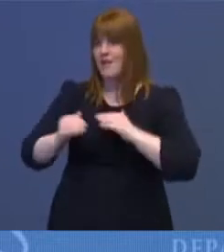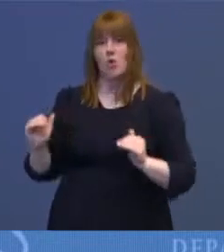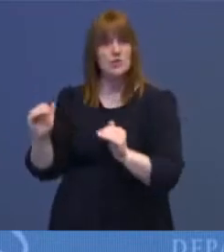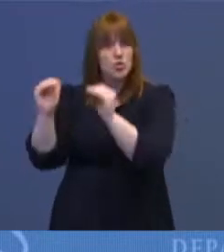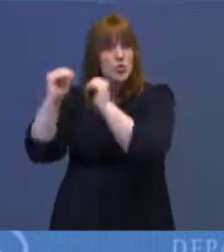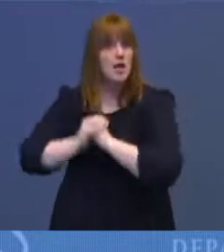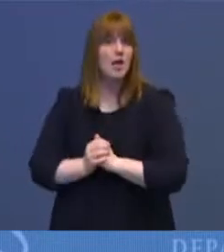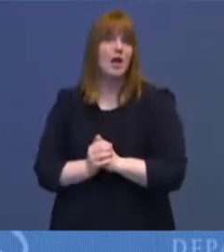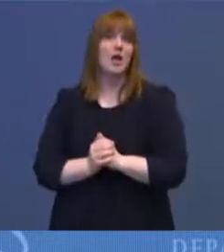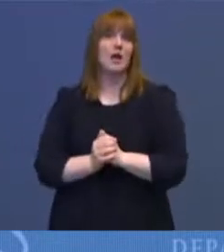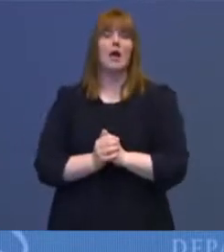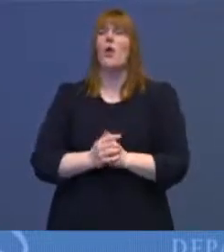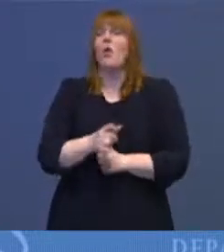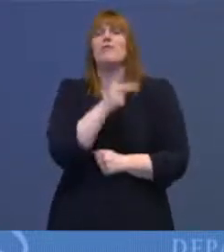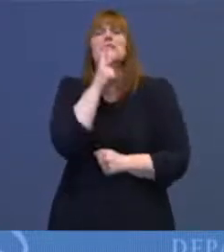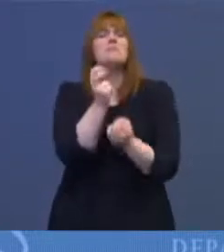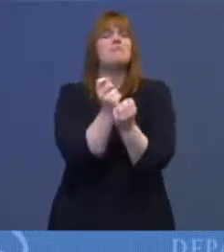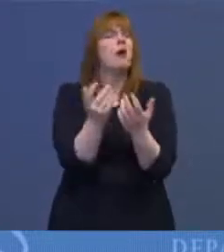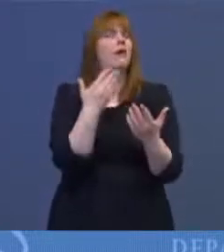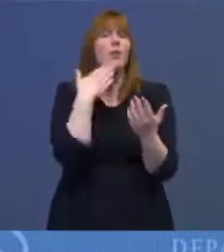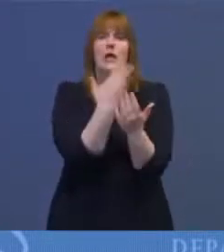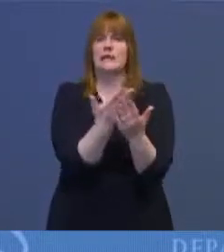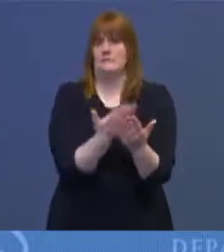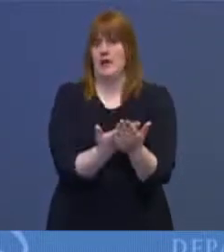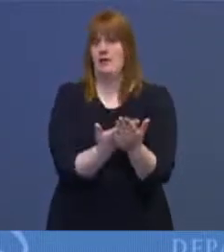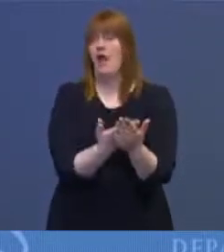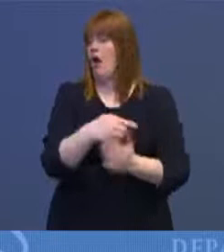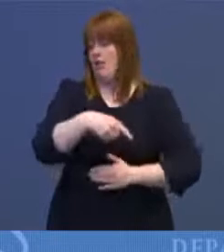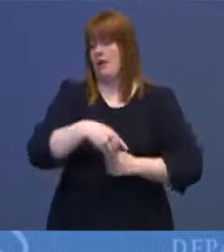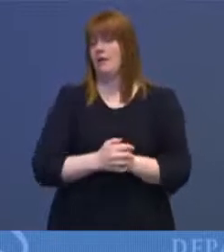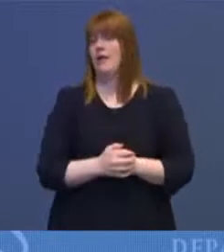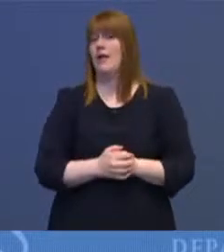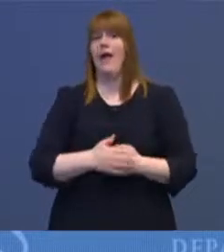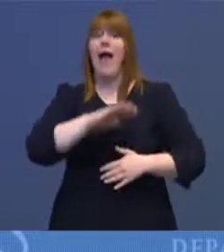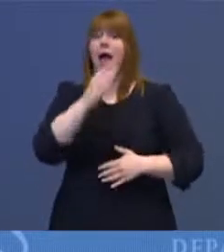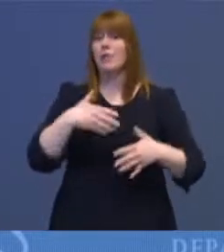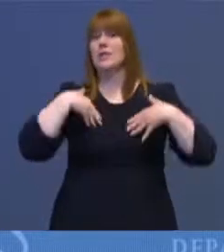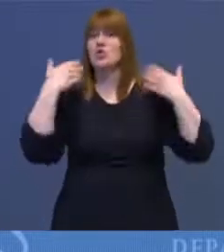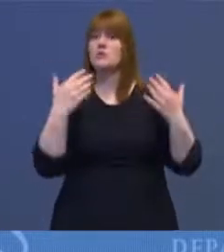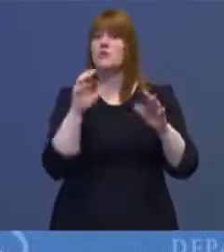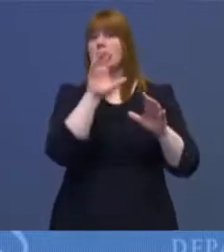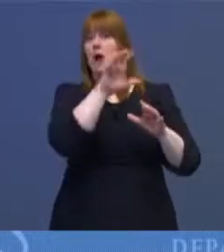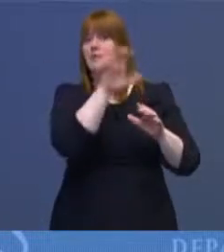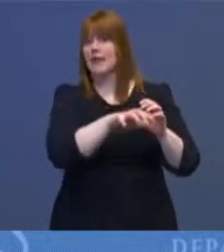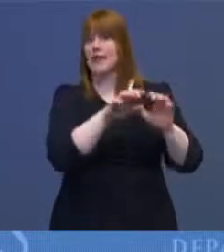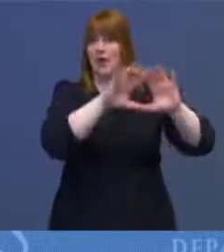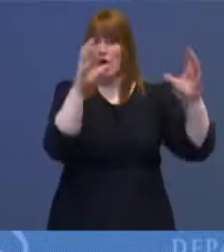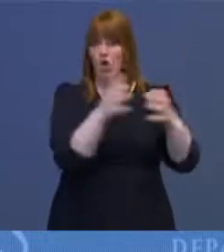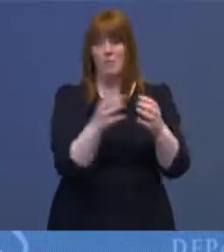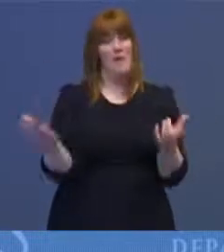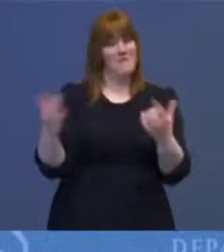organisasjoner, og vi har sett mange gode eksempler på dette allerede. I Haugesund Basketklubb så har de fått med seg to nye